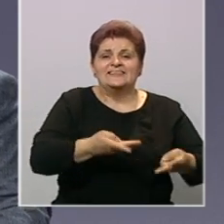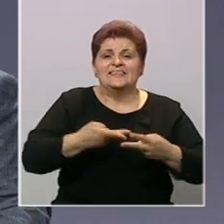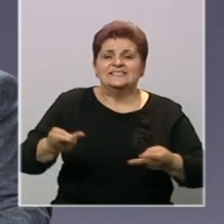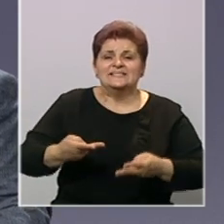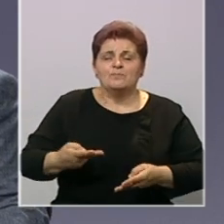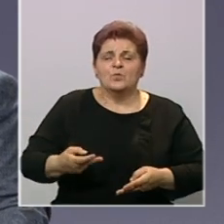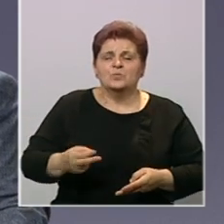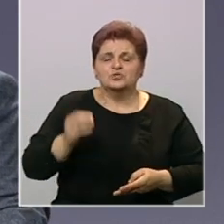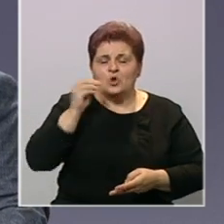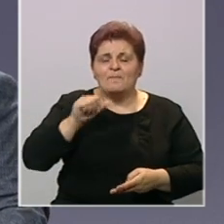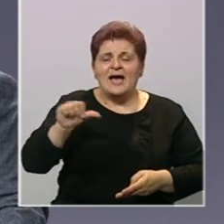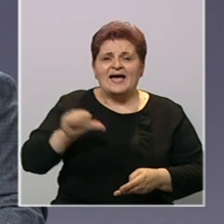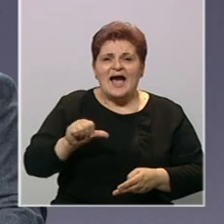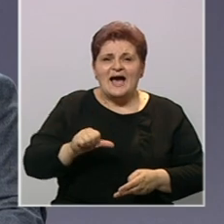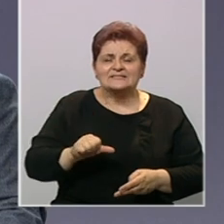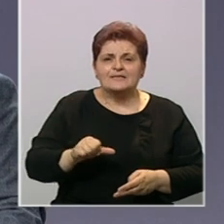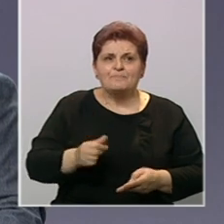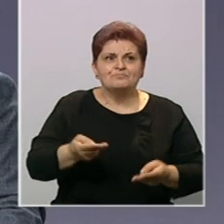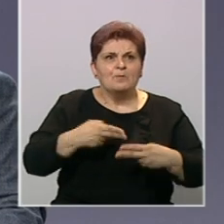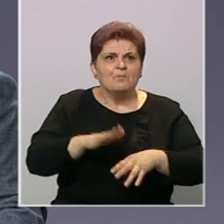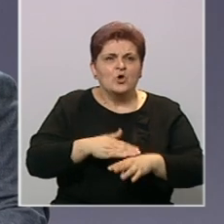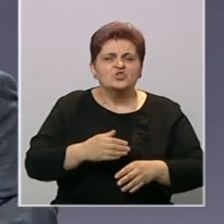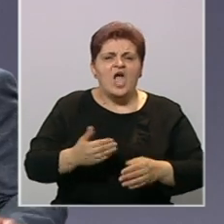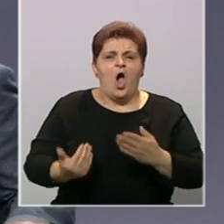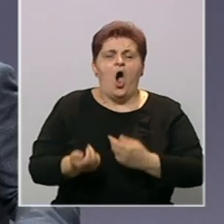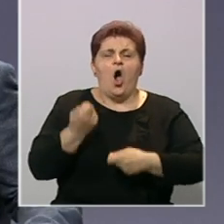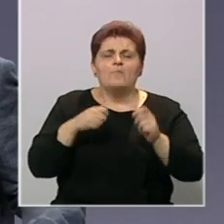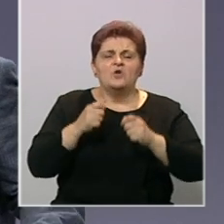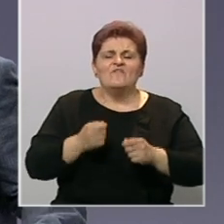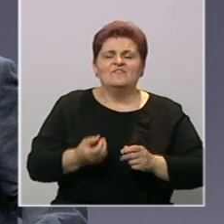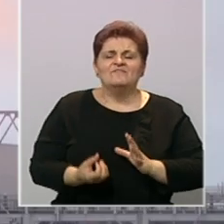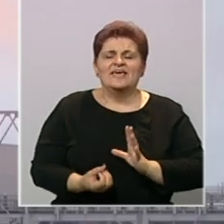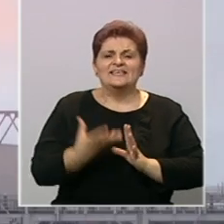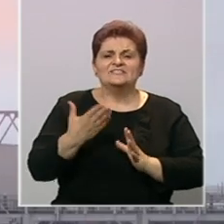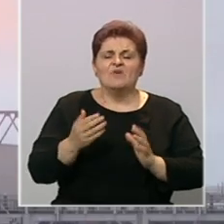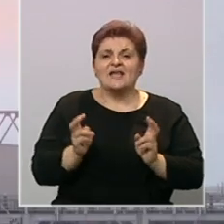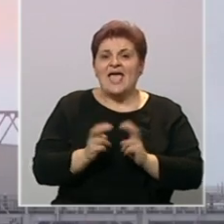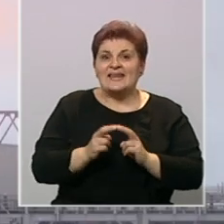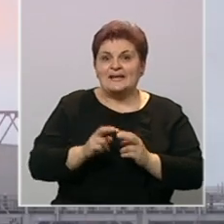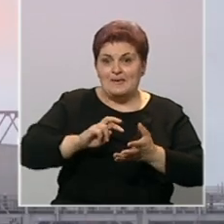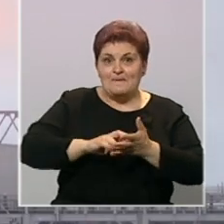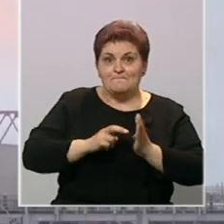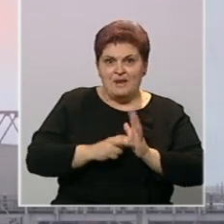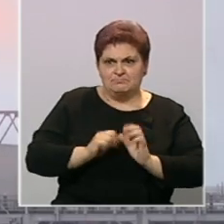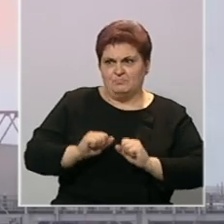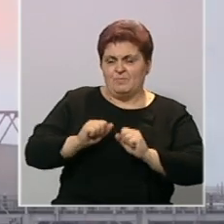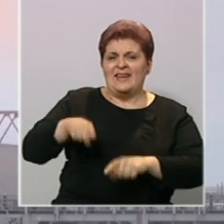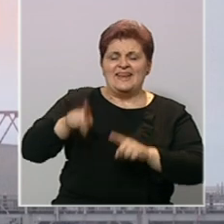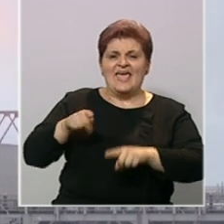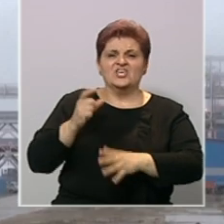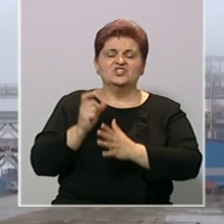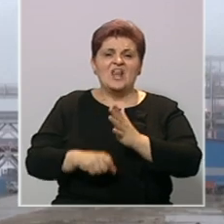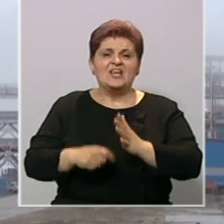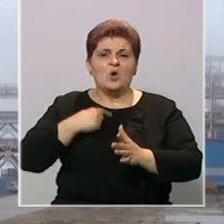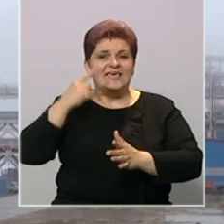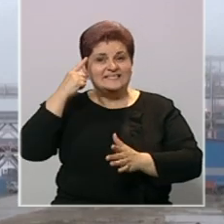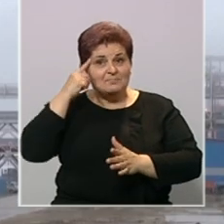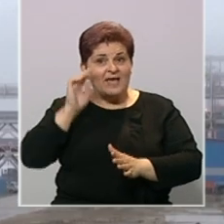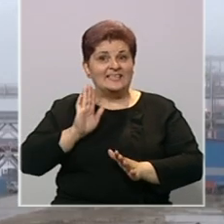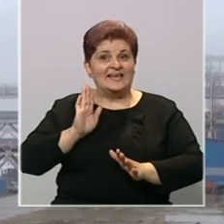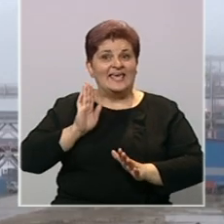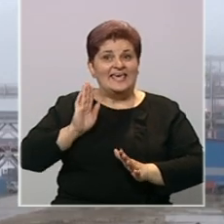širom bloka. Uvođenje obnovljive energije se mora ubrzati. Plan je već naišao na otpor nekih članica koje smatraju da